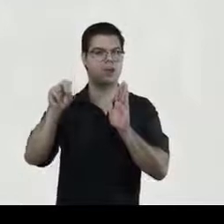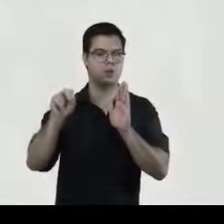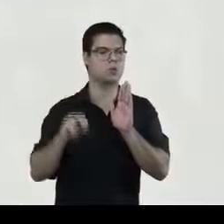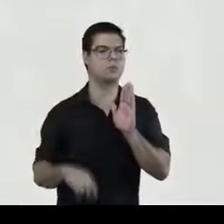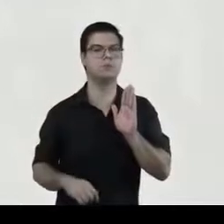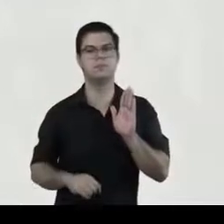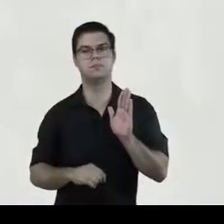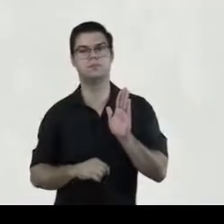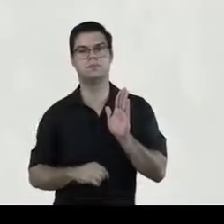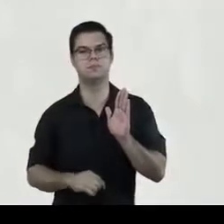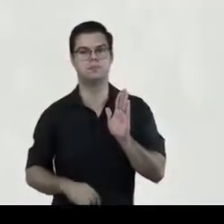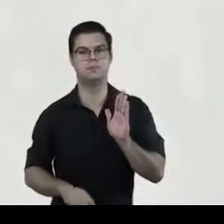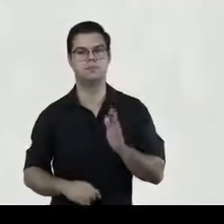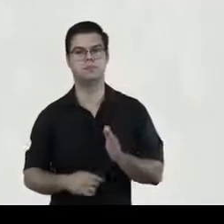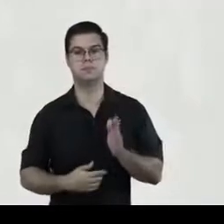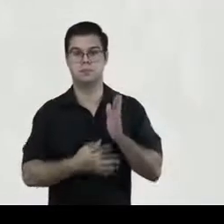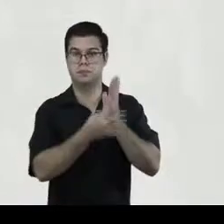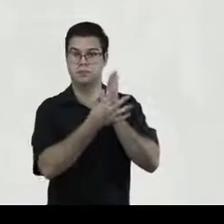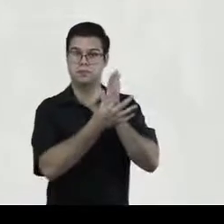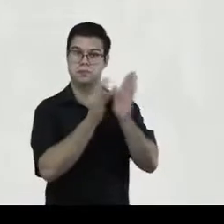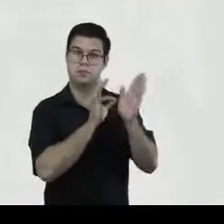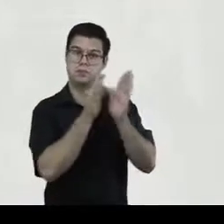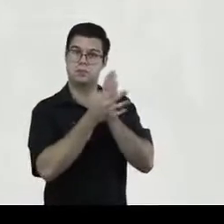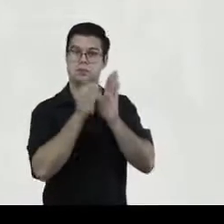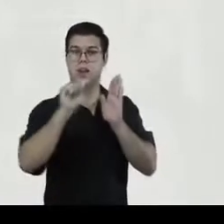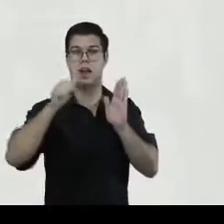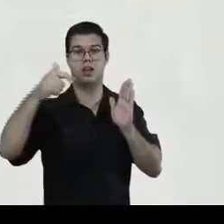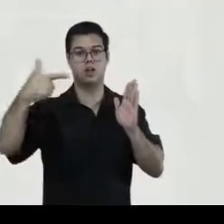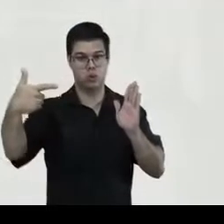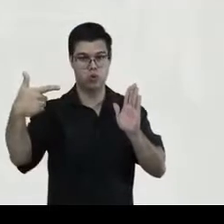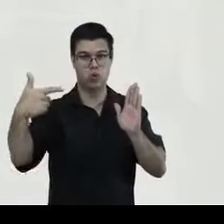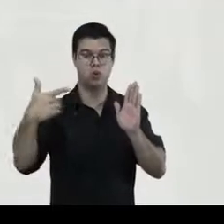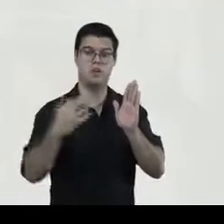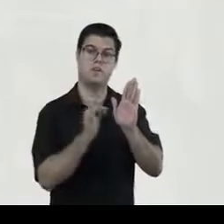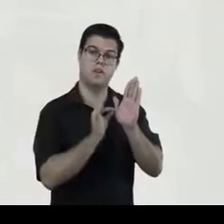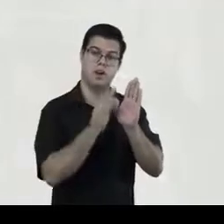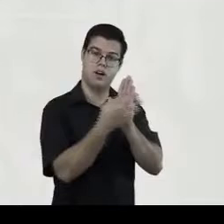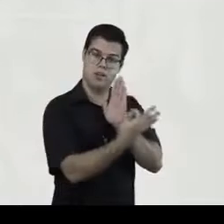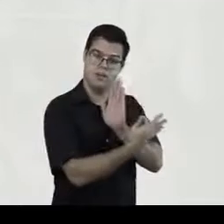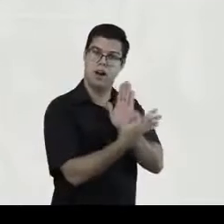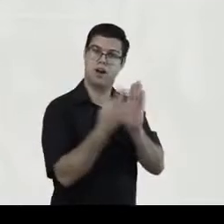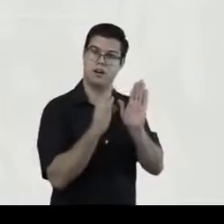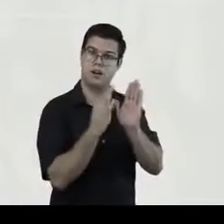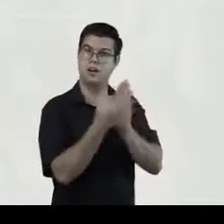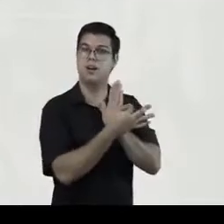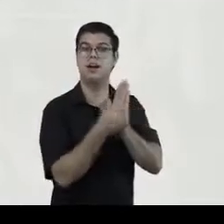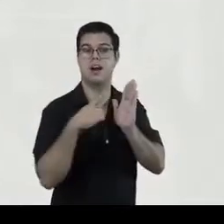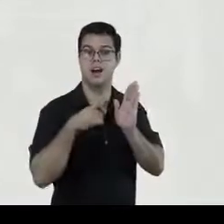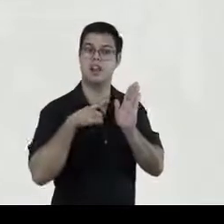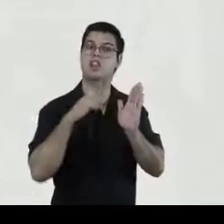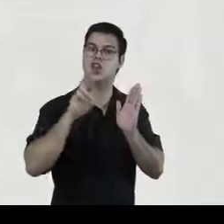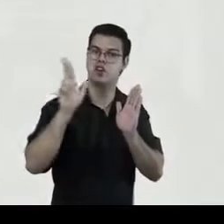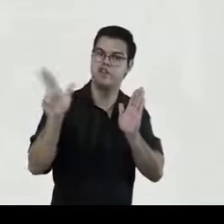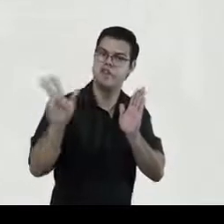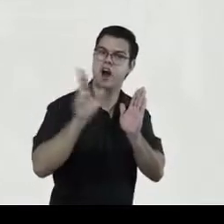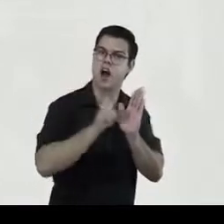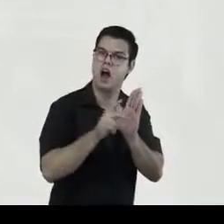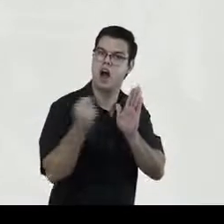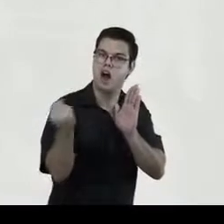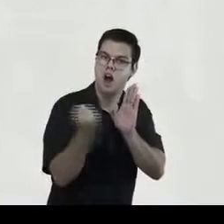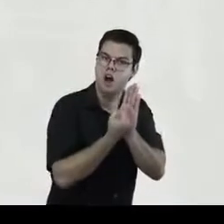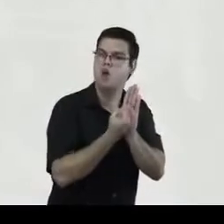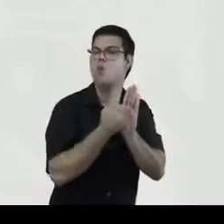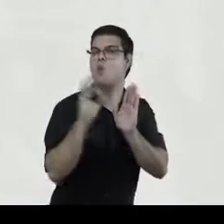Le feuillet A2 recto et verso et là, des différences. Nous n'avons pas la même frise en haut. La dédicace